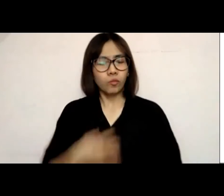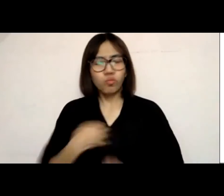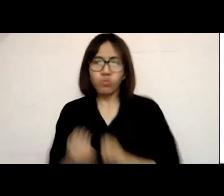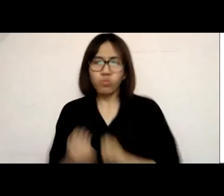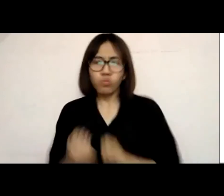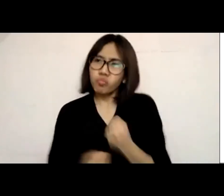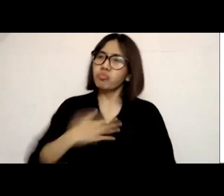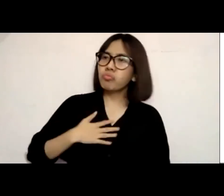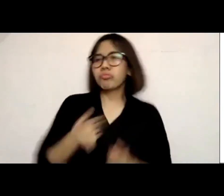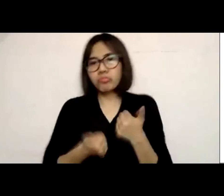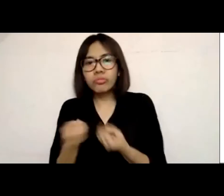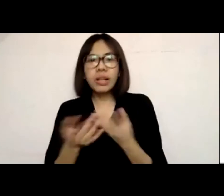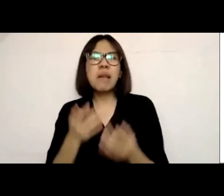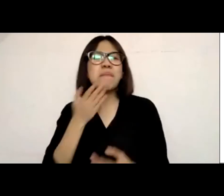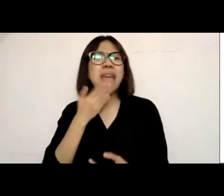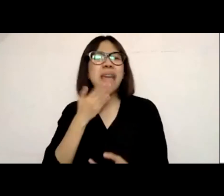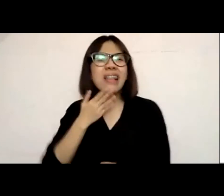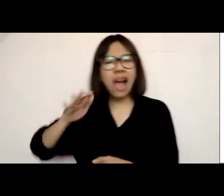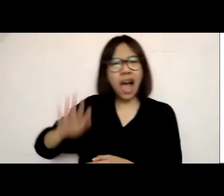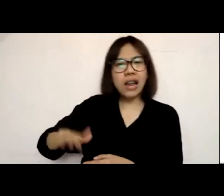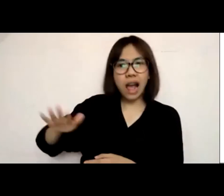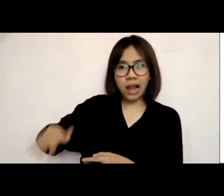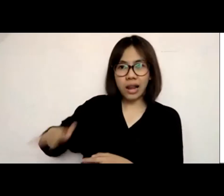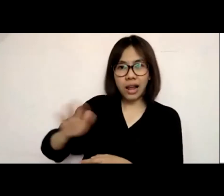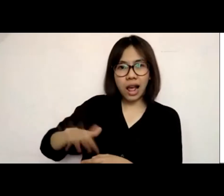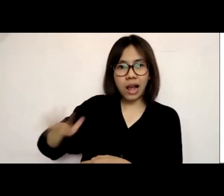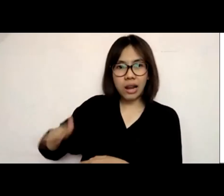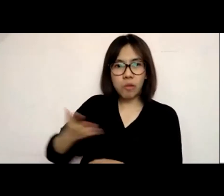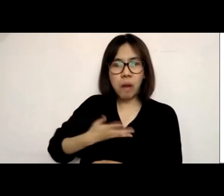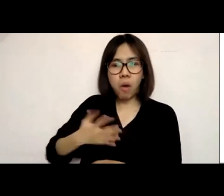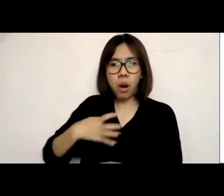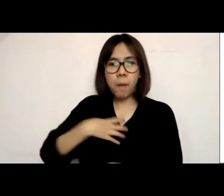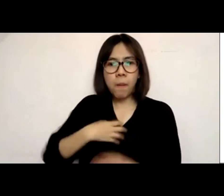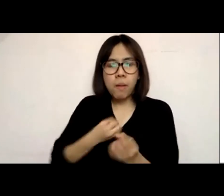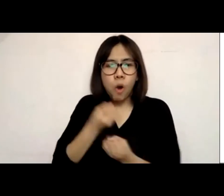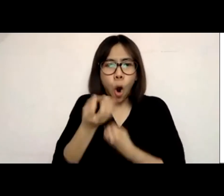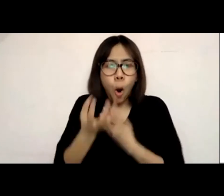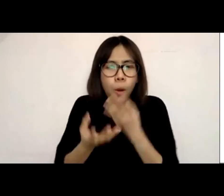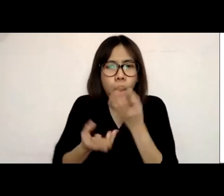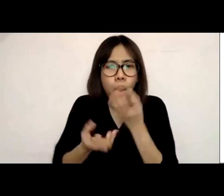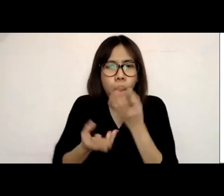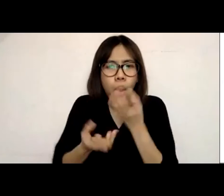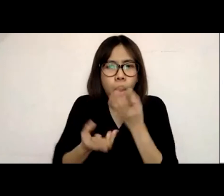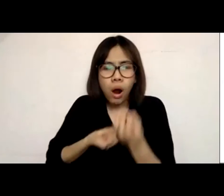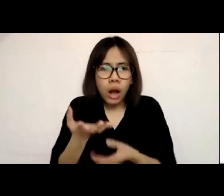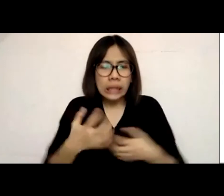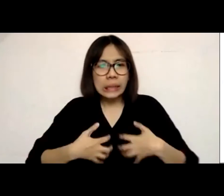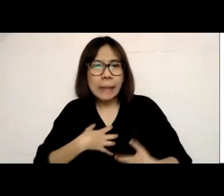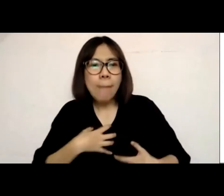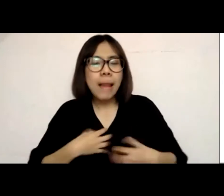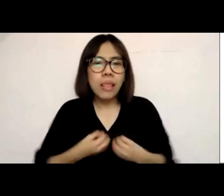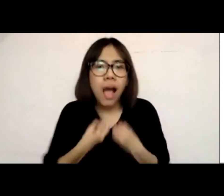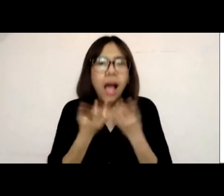anak itu kadang tidak bisa menyampaikan potensi dia yang menyeluruh lah seperti itu.